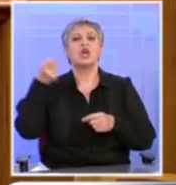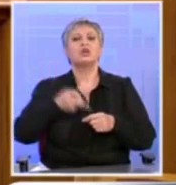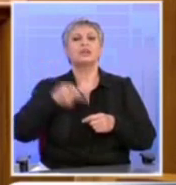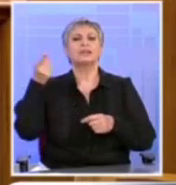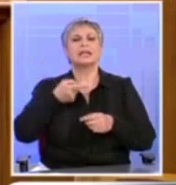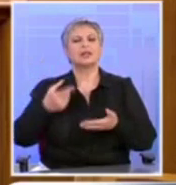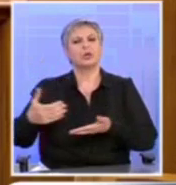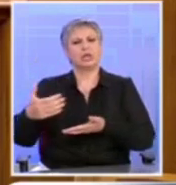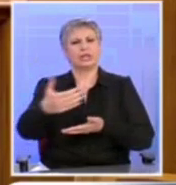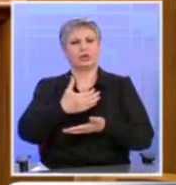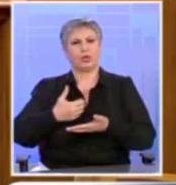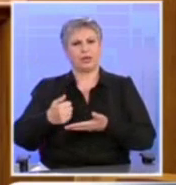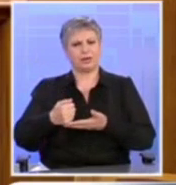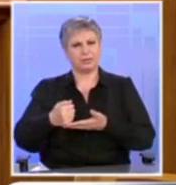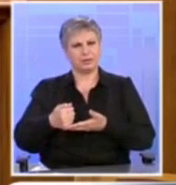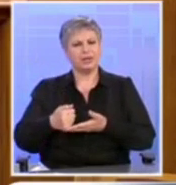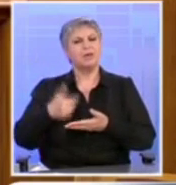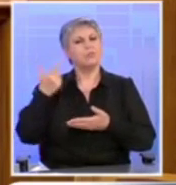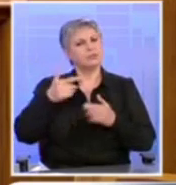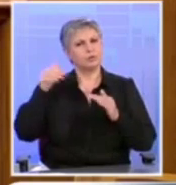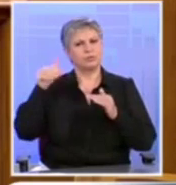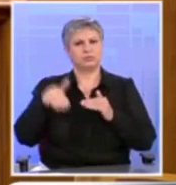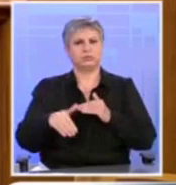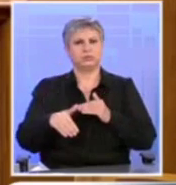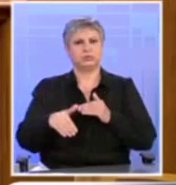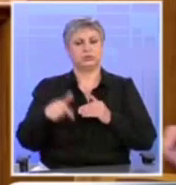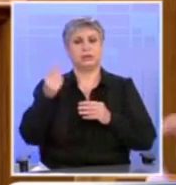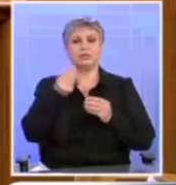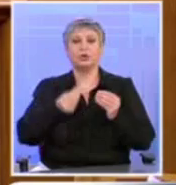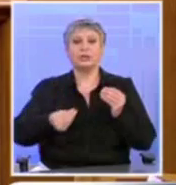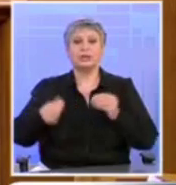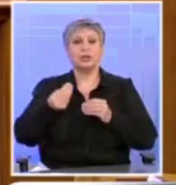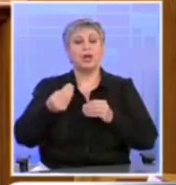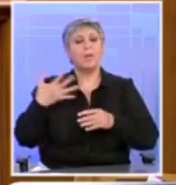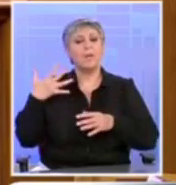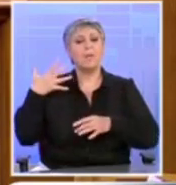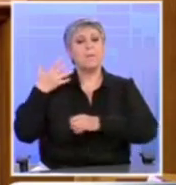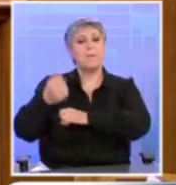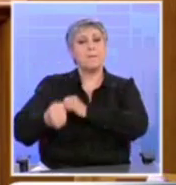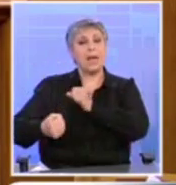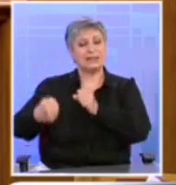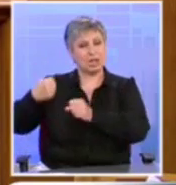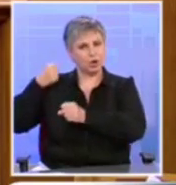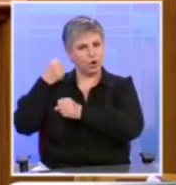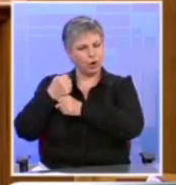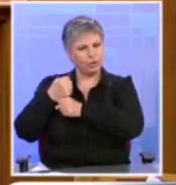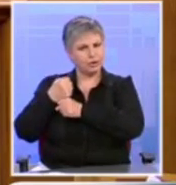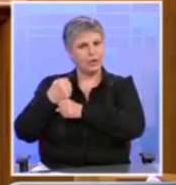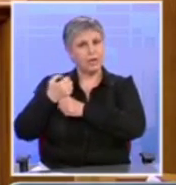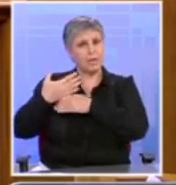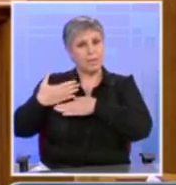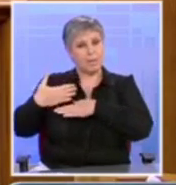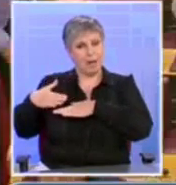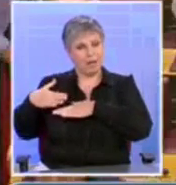ΑΕΠ και μάλιστα σε μία ύφεση επιπρόσθετη στα 5 χρόνια που έχει ήδη